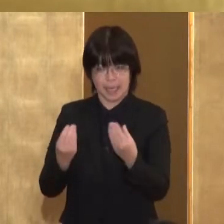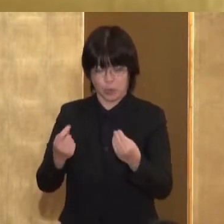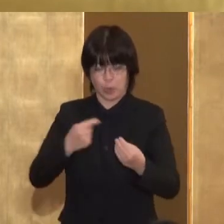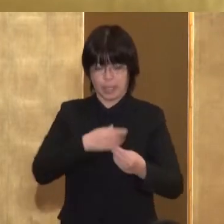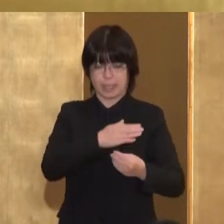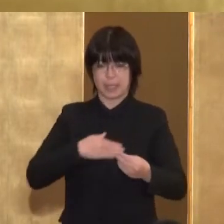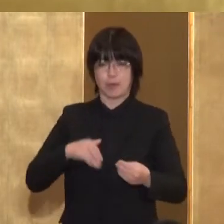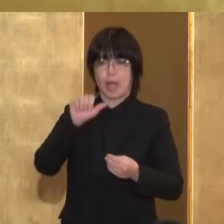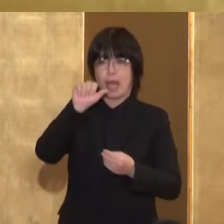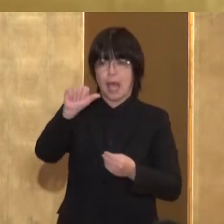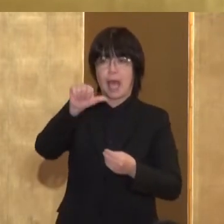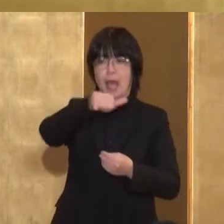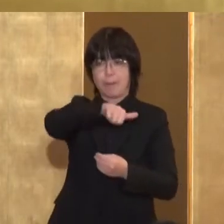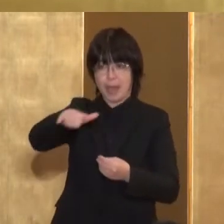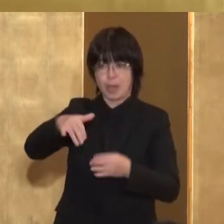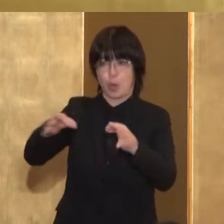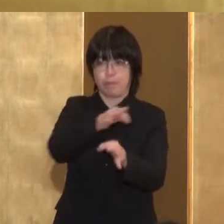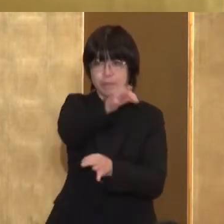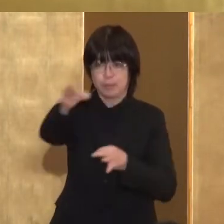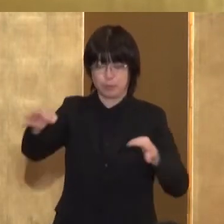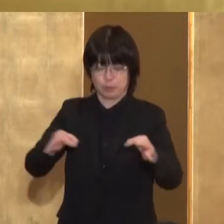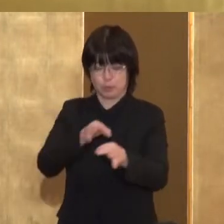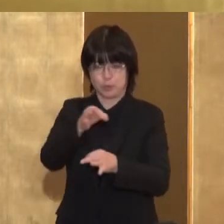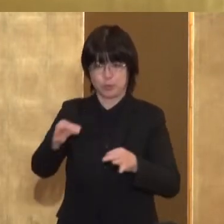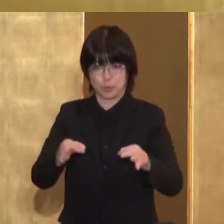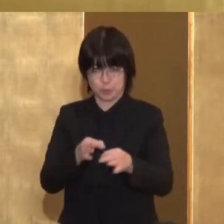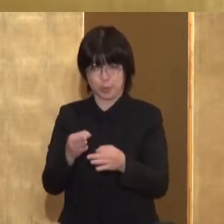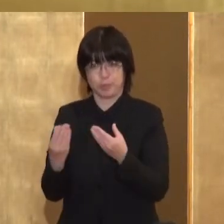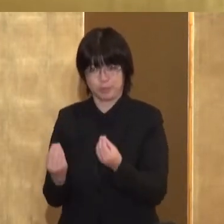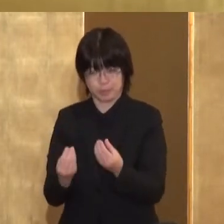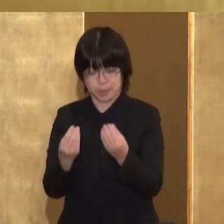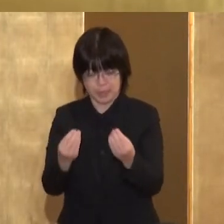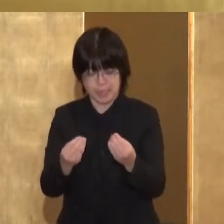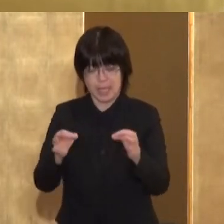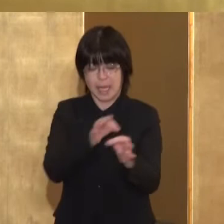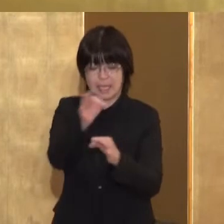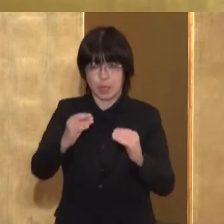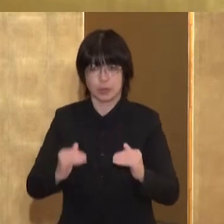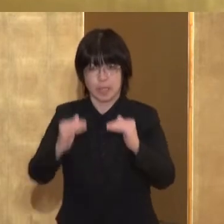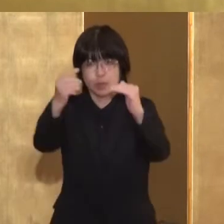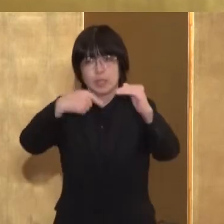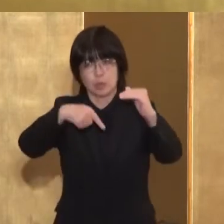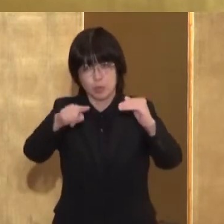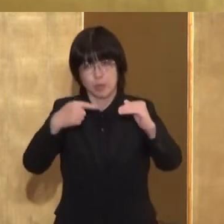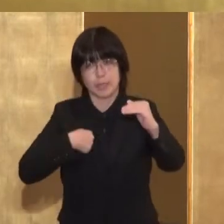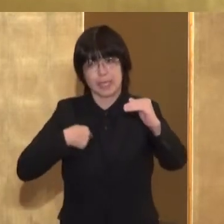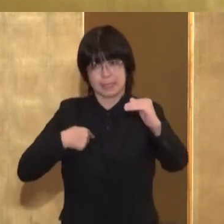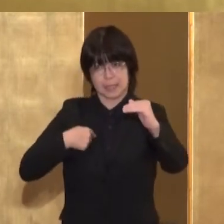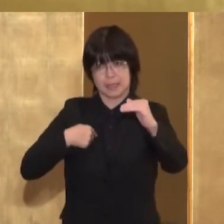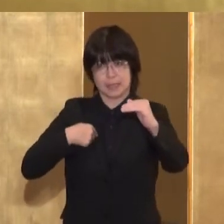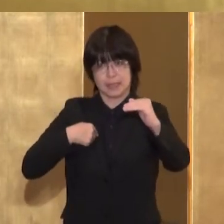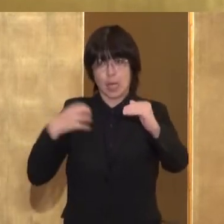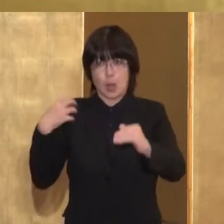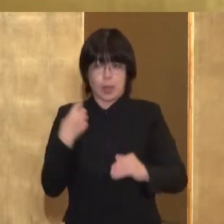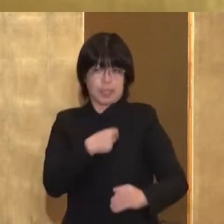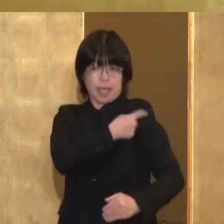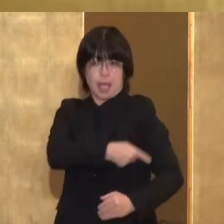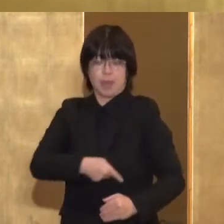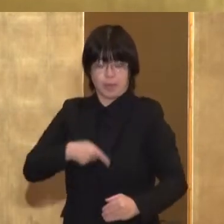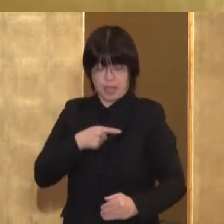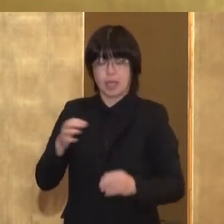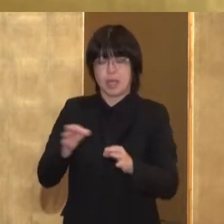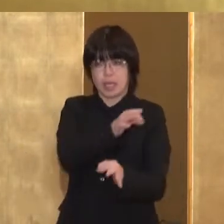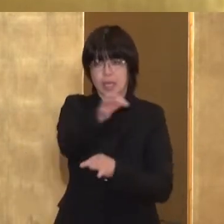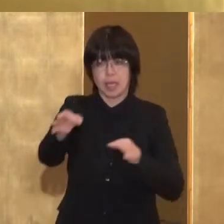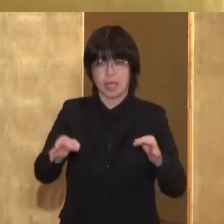アベノミクス、付加しながら、経済をしっかりと成長させていく、これが私たちに与えられた使命であり、最大の経済対策